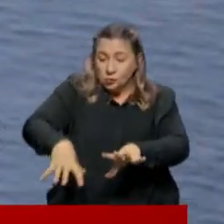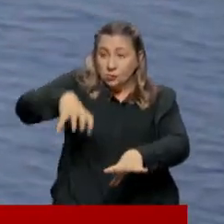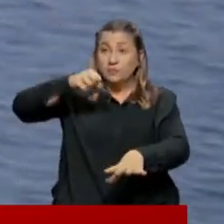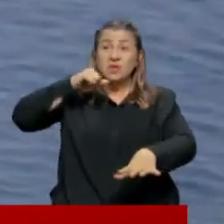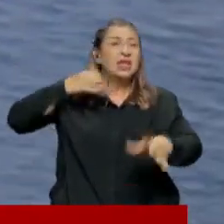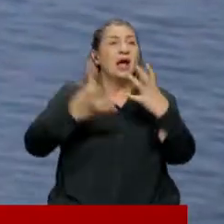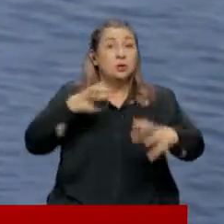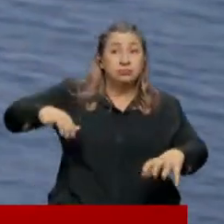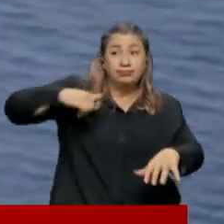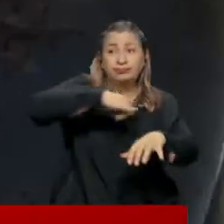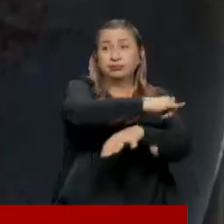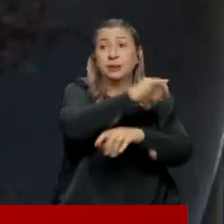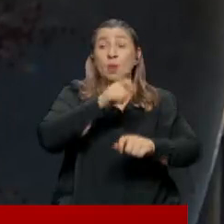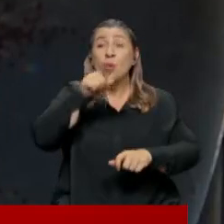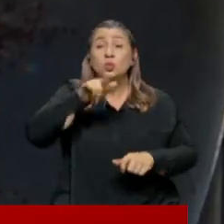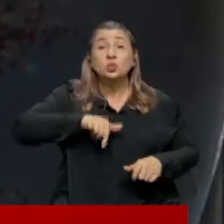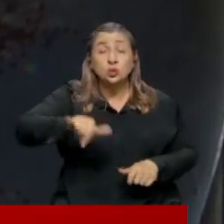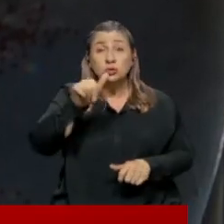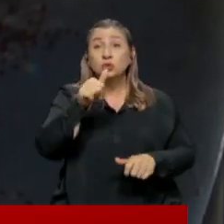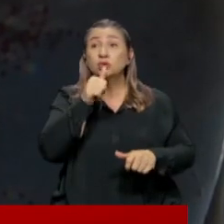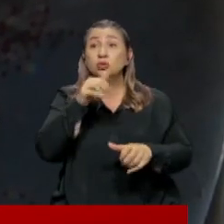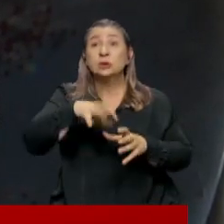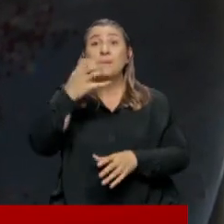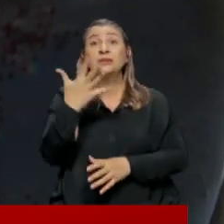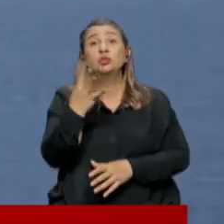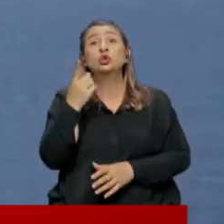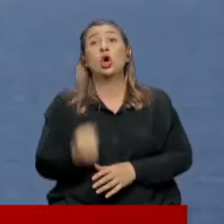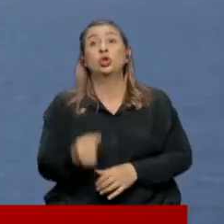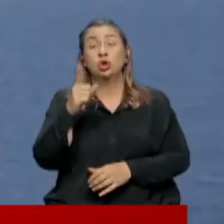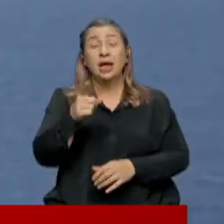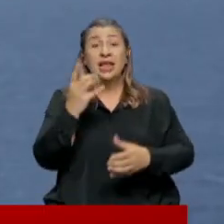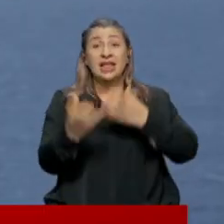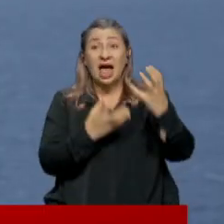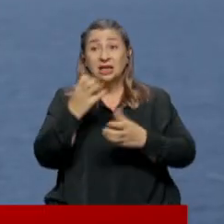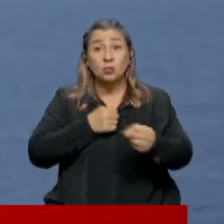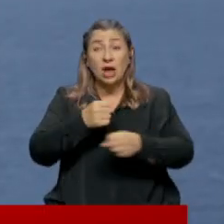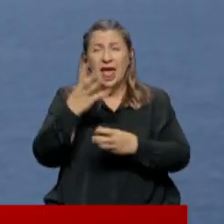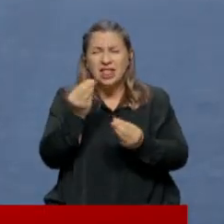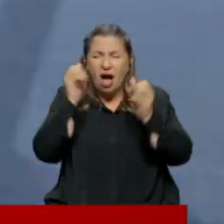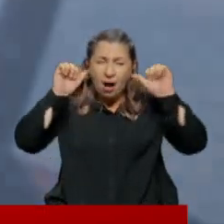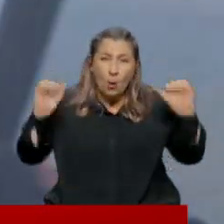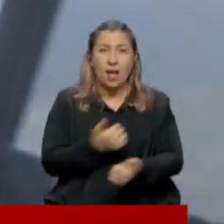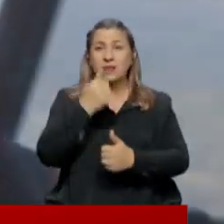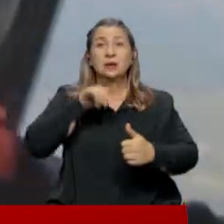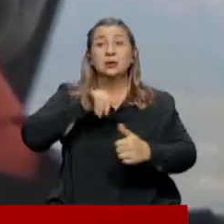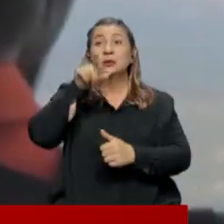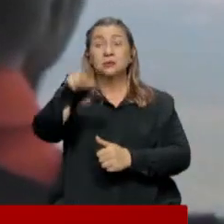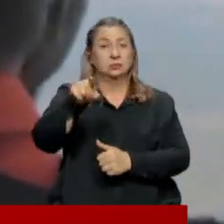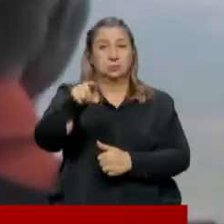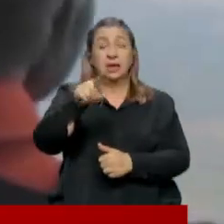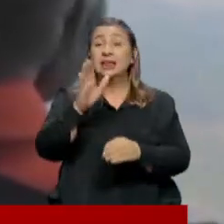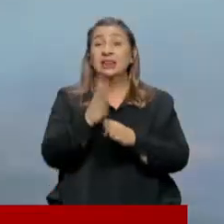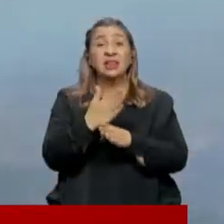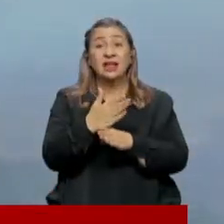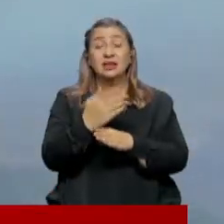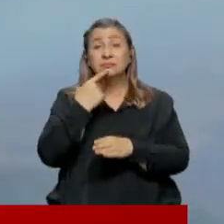yangına müdahale edebiliyor ve bu uçakların su kapasitesi 5,5 ton. Yangınla mücadelede en etkili araçlardan biri amfibik uçaklar.